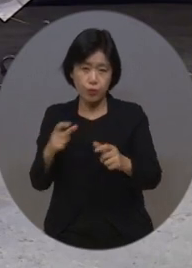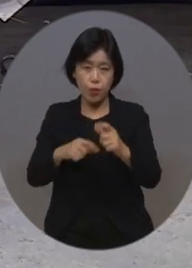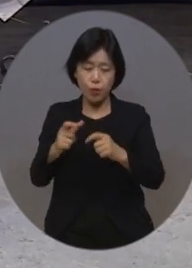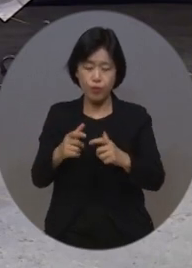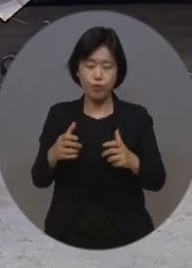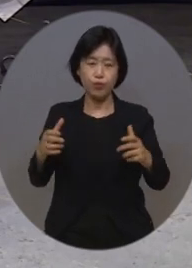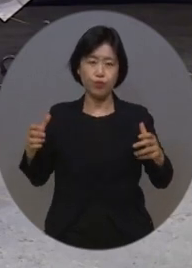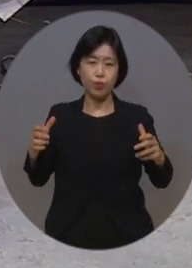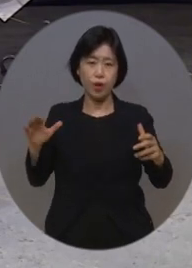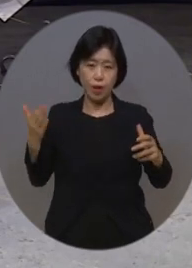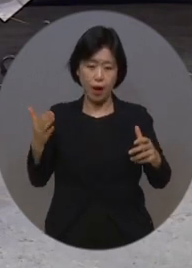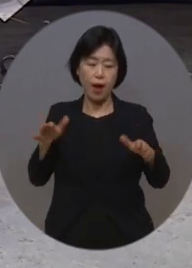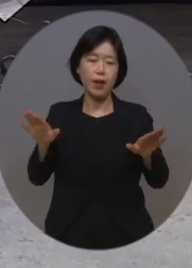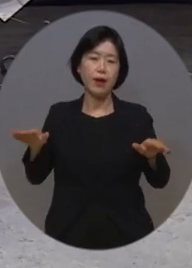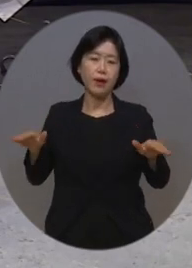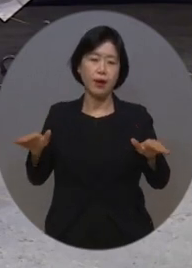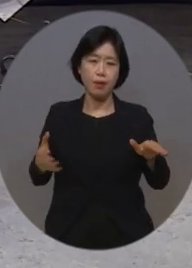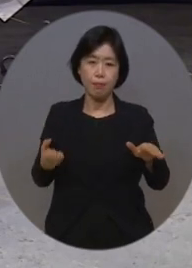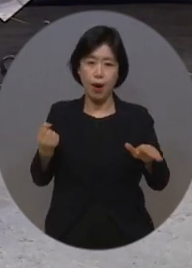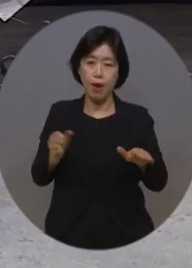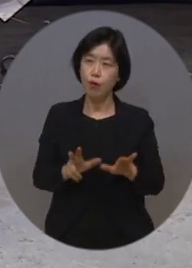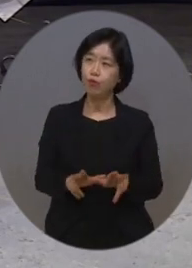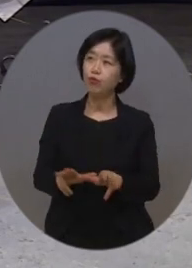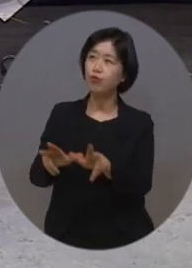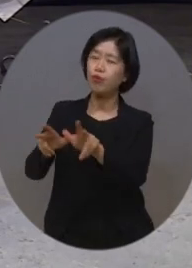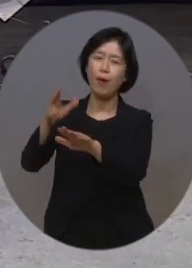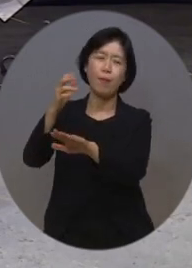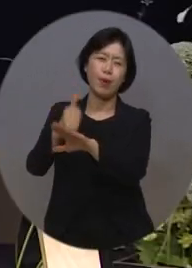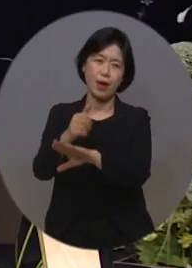잠자리가 하늘을 나는 것입니다.